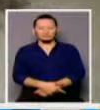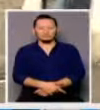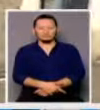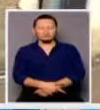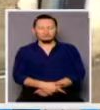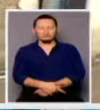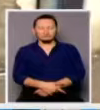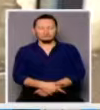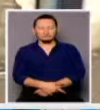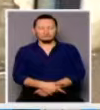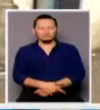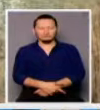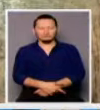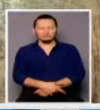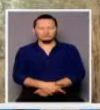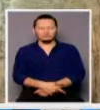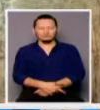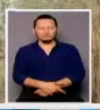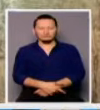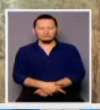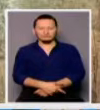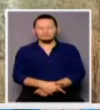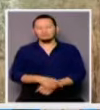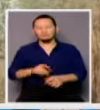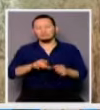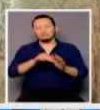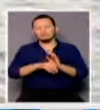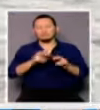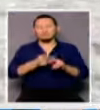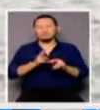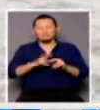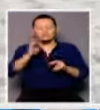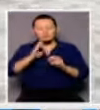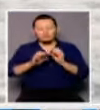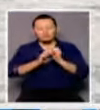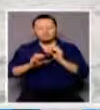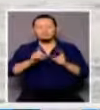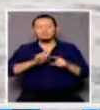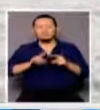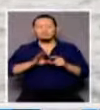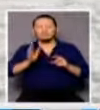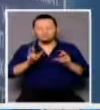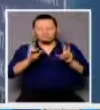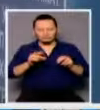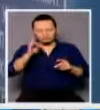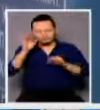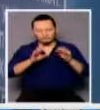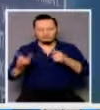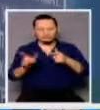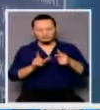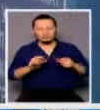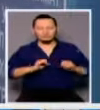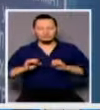енді істейміз, сүземіз, қайнатамыз. Жергілікті билік ауылға көп ұзамай су құбыры тартылады деп отыр. Жоба дайын, мердігер